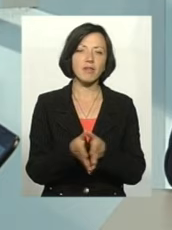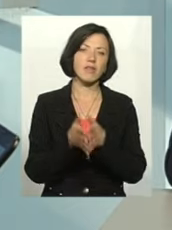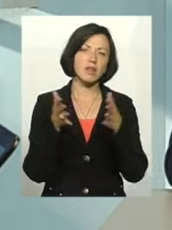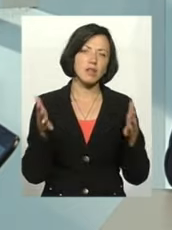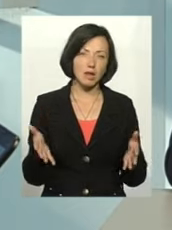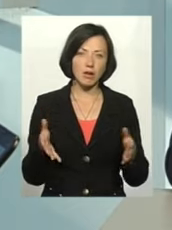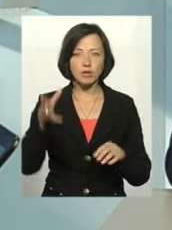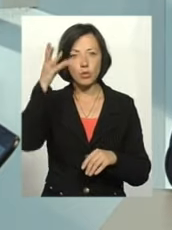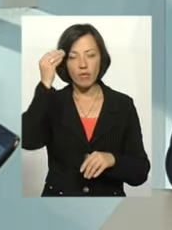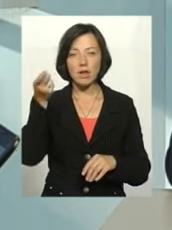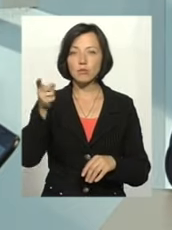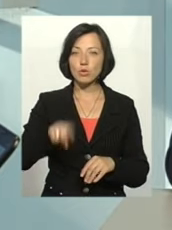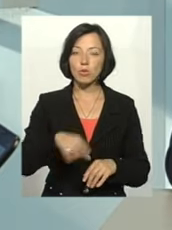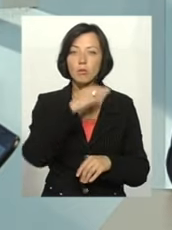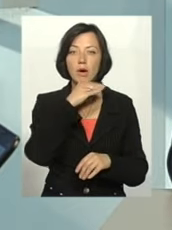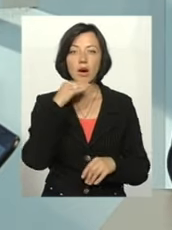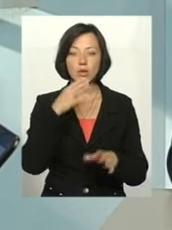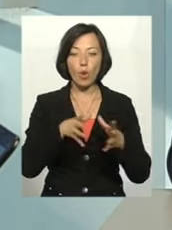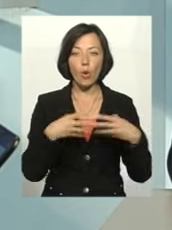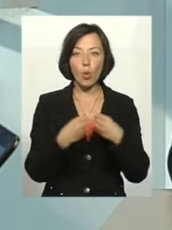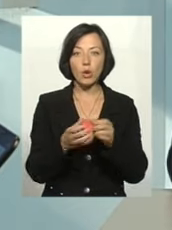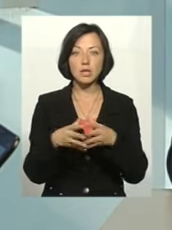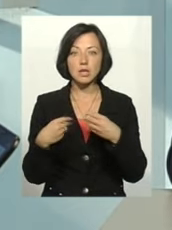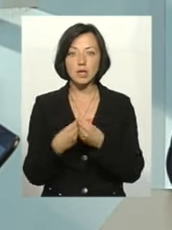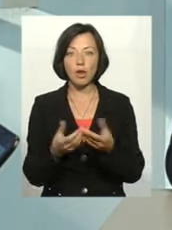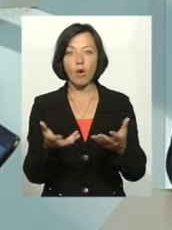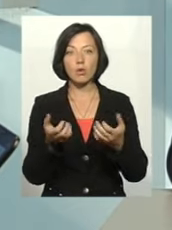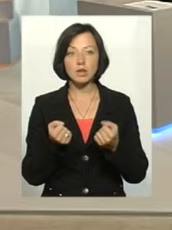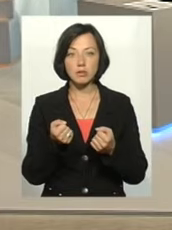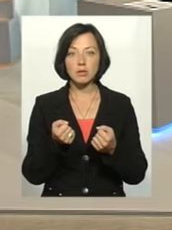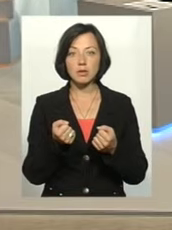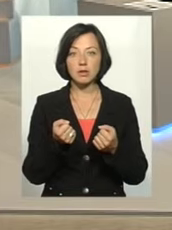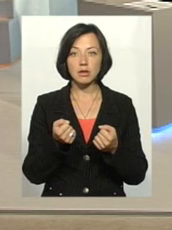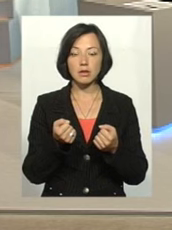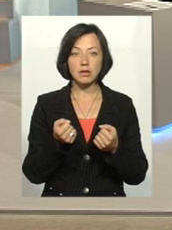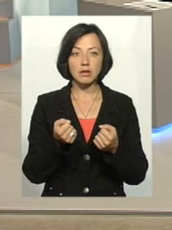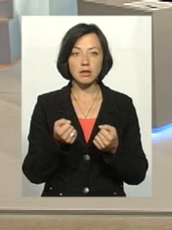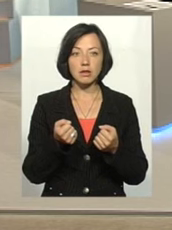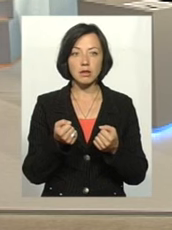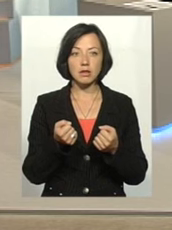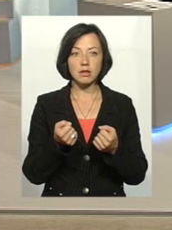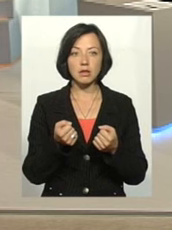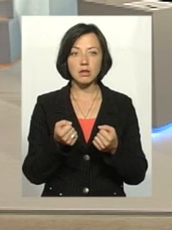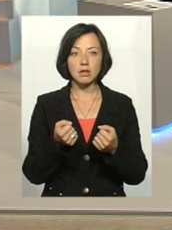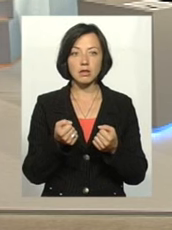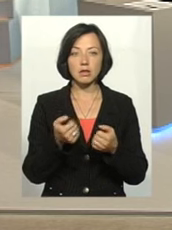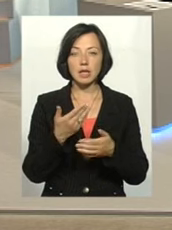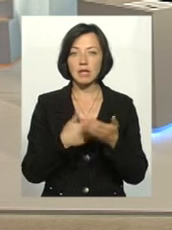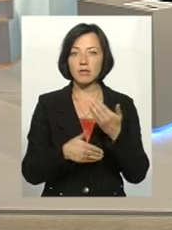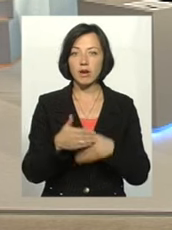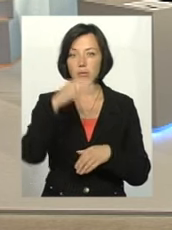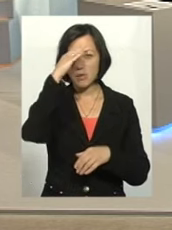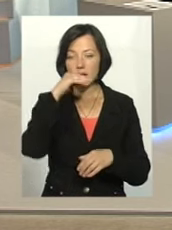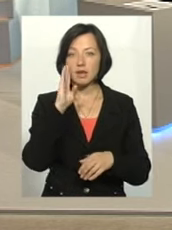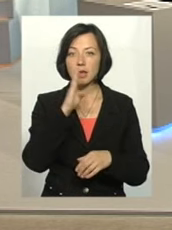З урахуванням того, що дуже багато родин отримали інвалідів. Це батьки, які пішли в АТО, деякі не